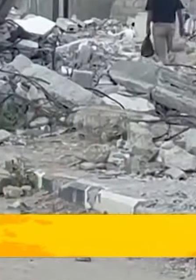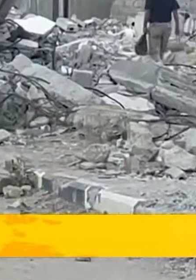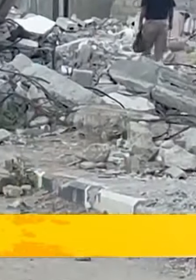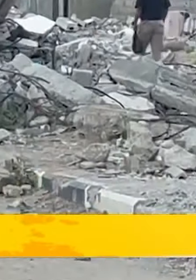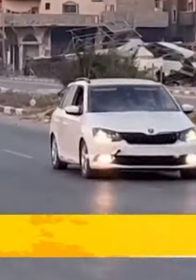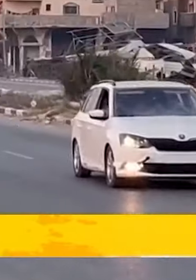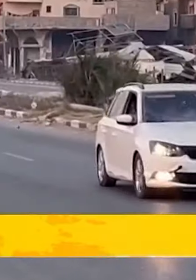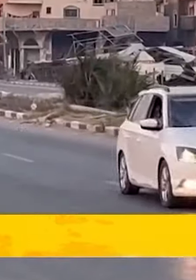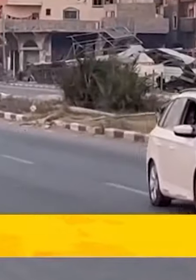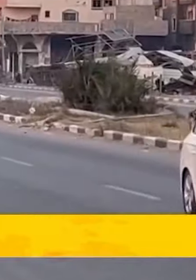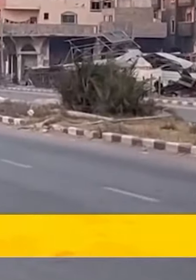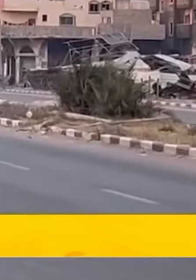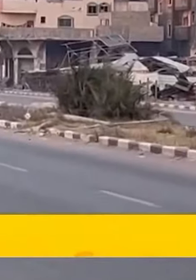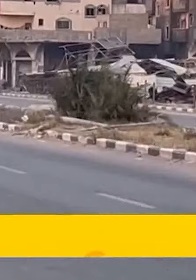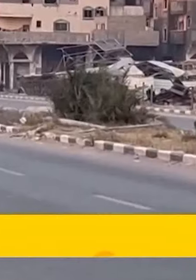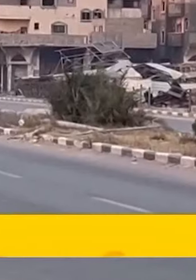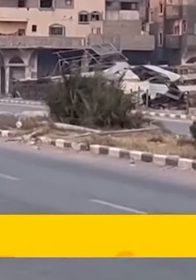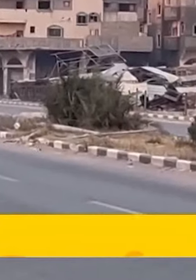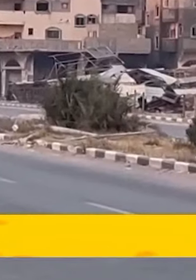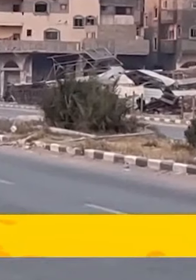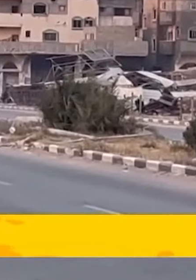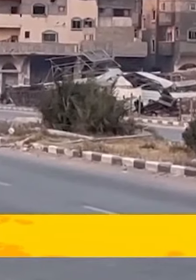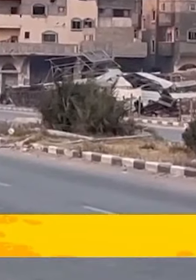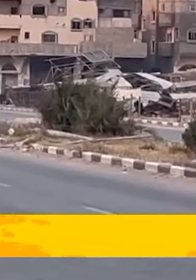dok Palestinci bježe od izraelske ofanzive.